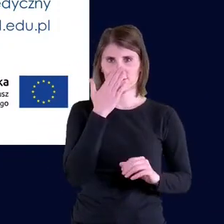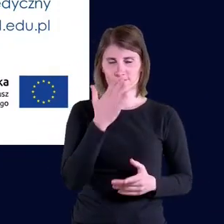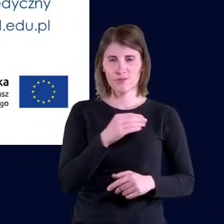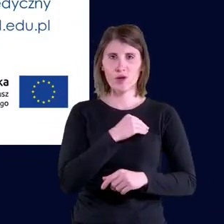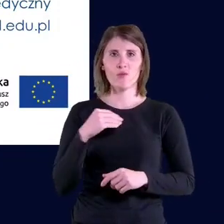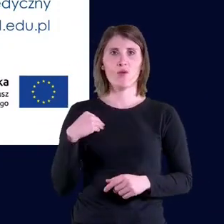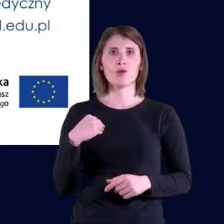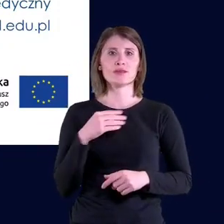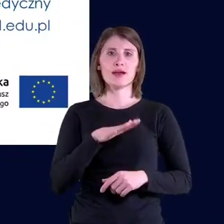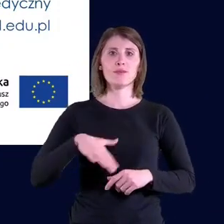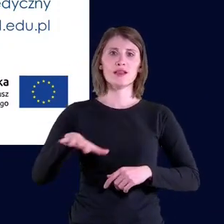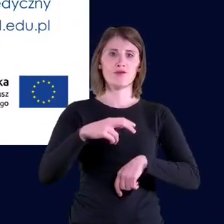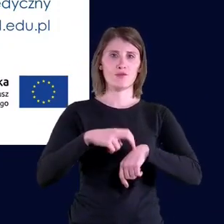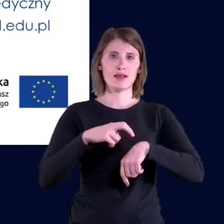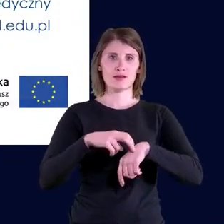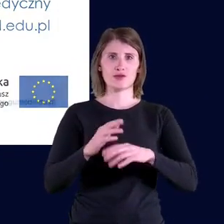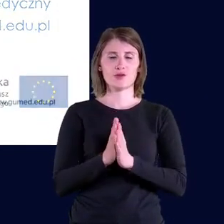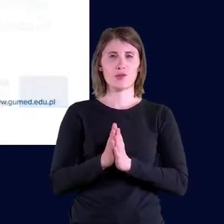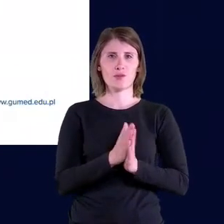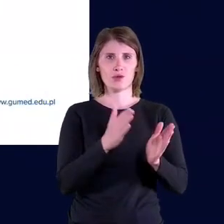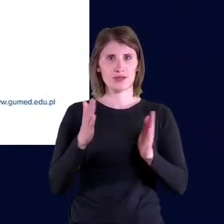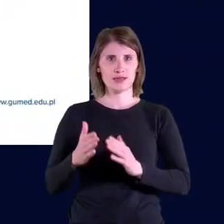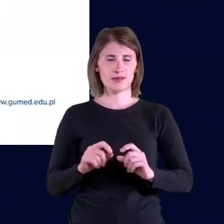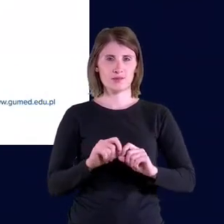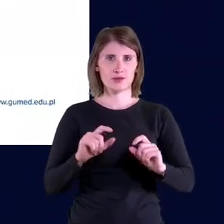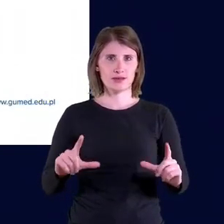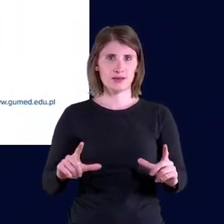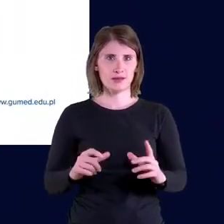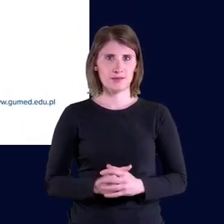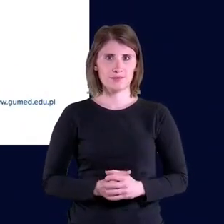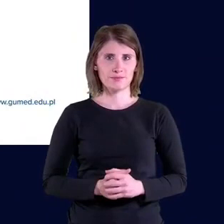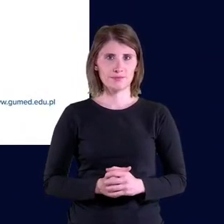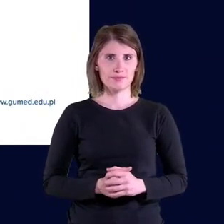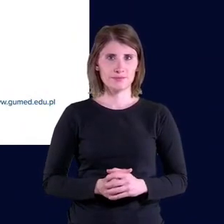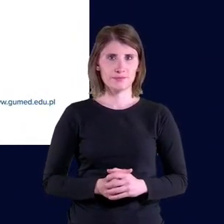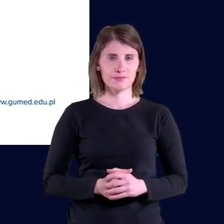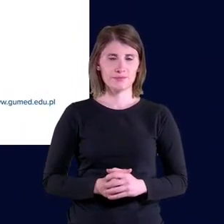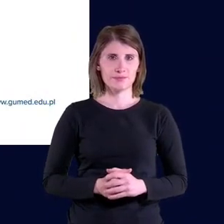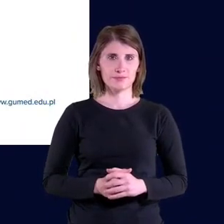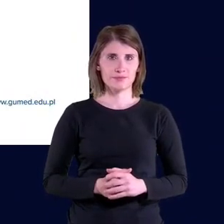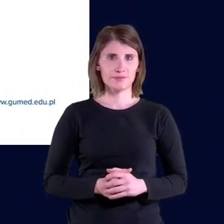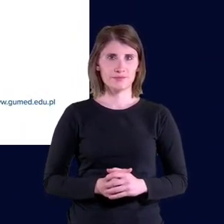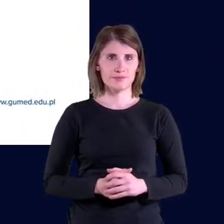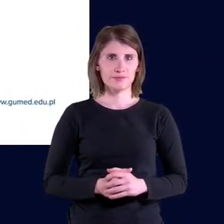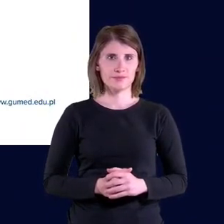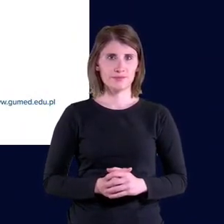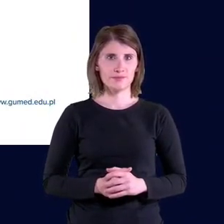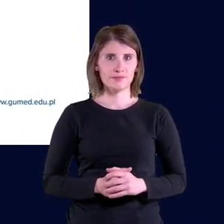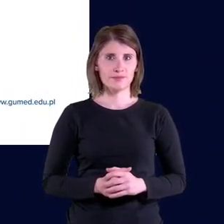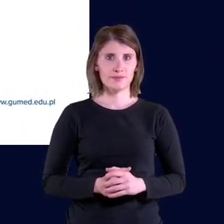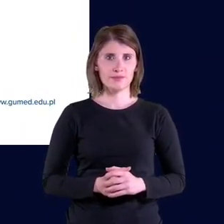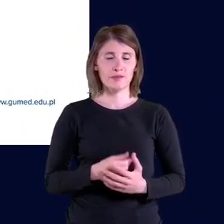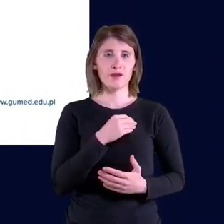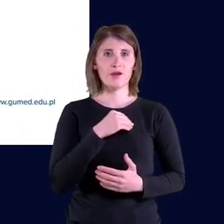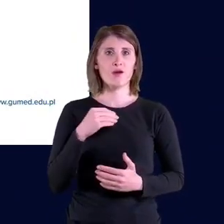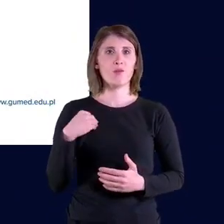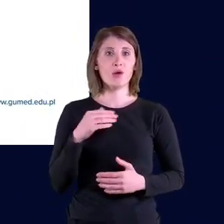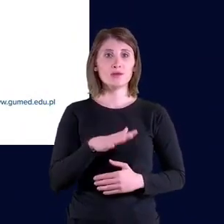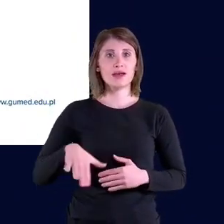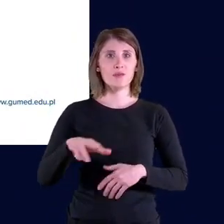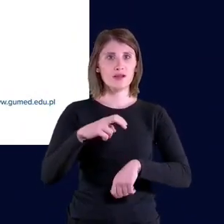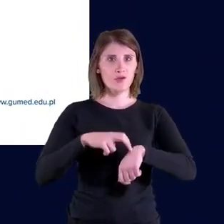platformy medycznej Poproszę następny slajd a Polska platforma